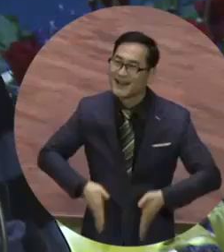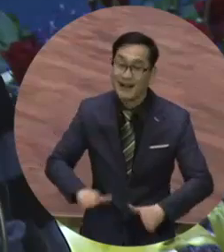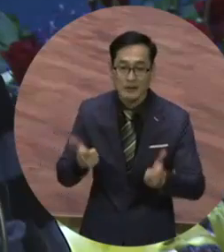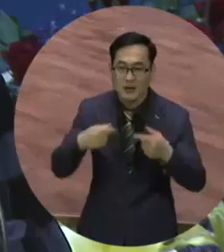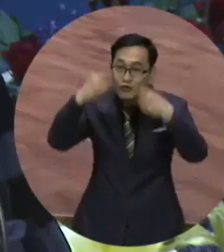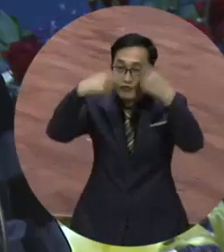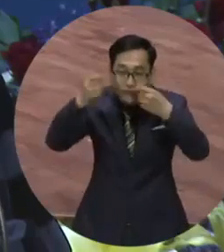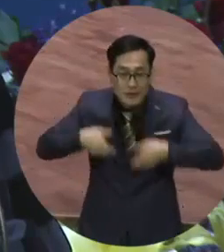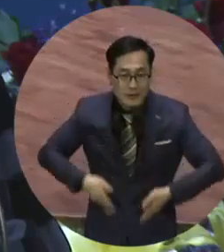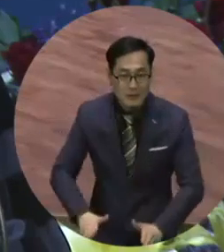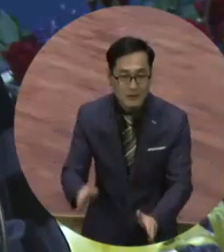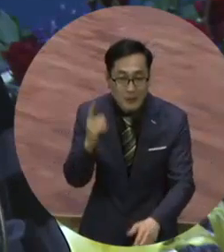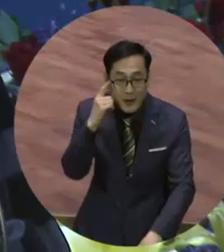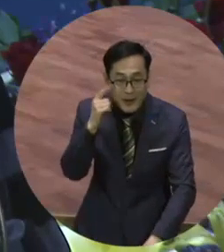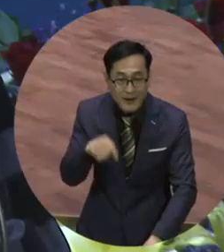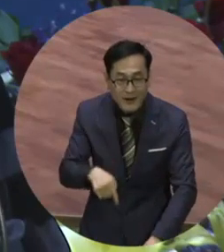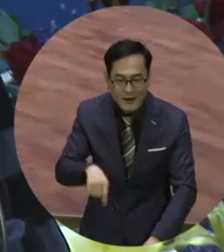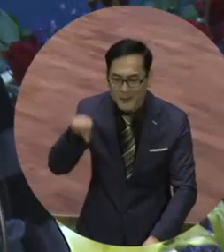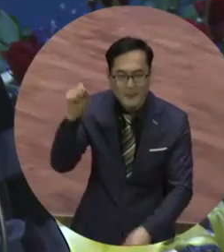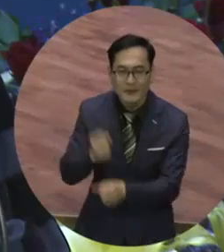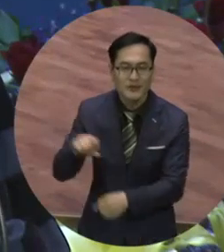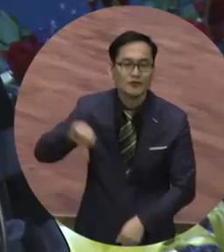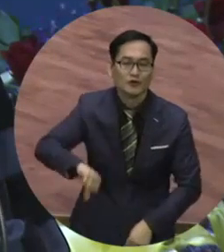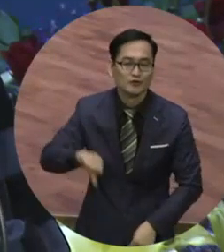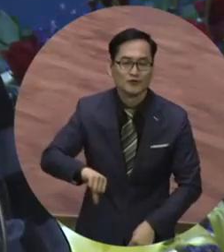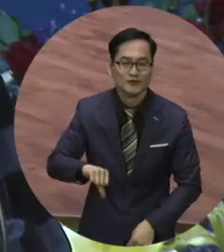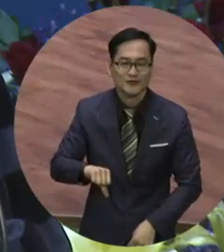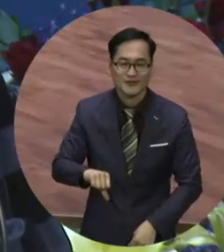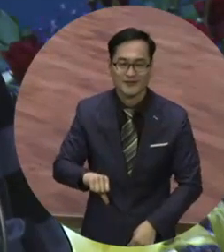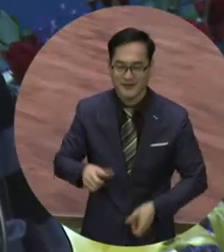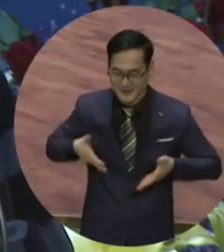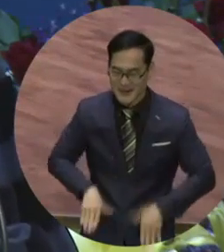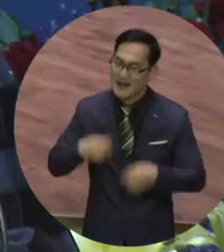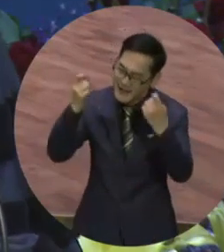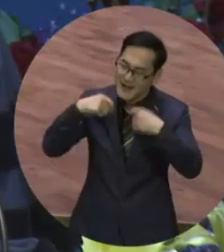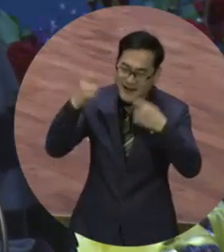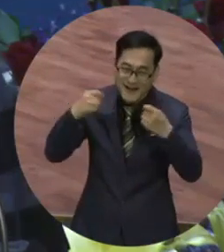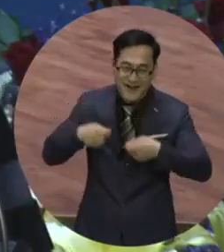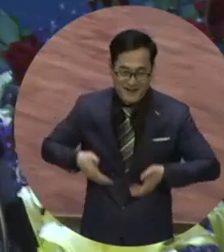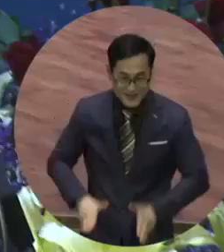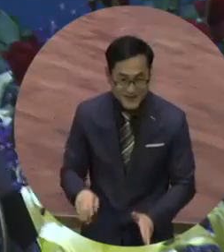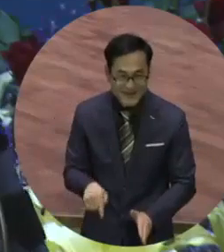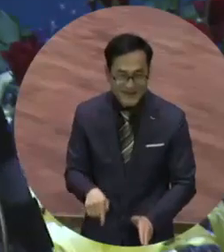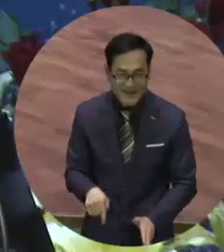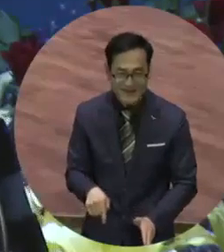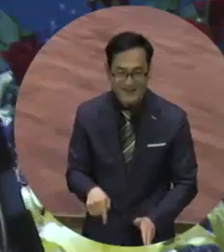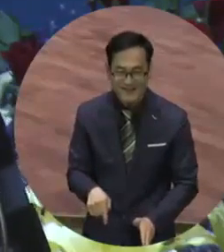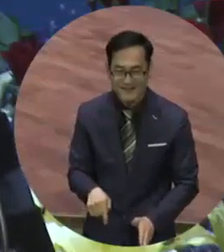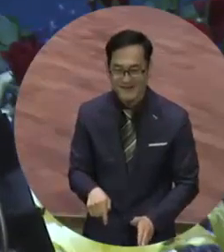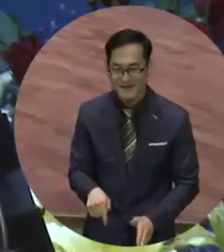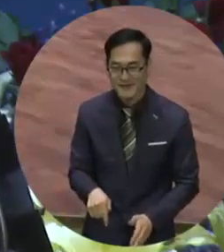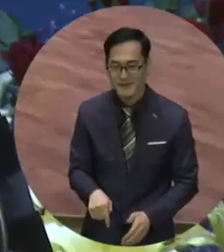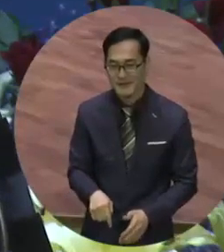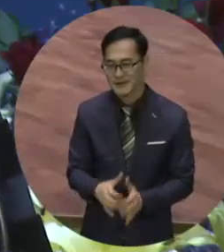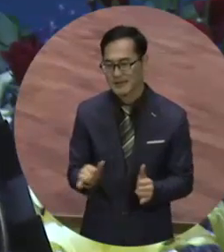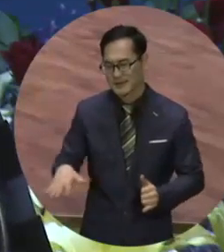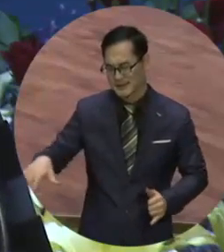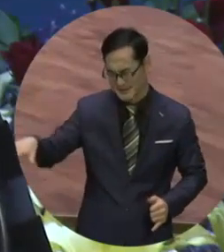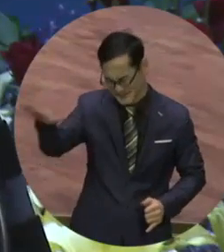울면서 태어납니다. 이 세상에서 이 저주한 땅에 모든 인류는 다 무조건 다